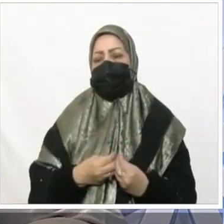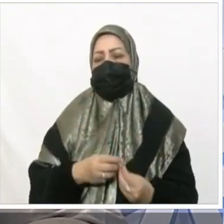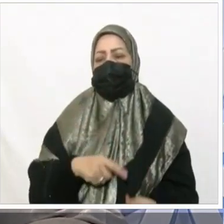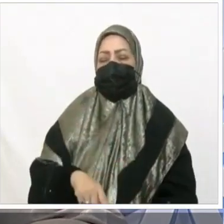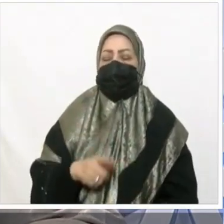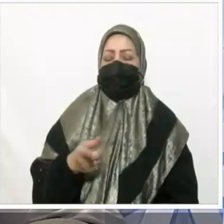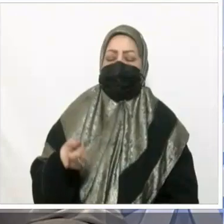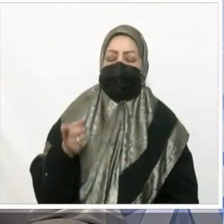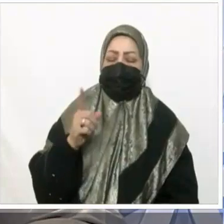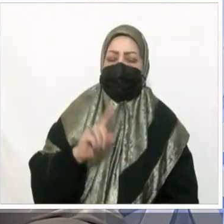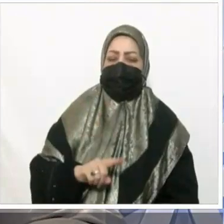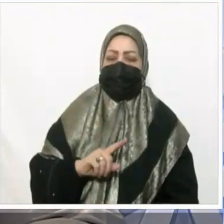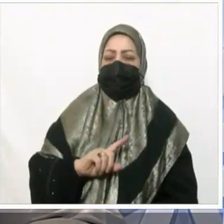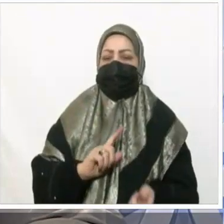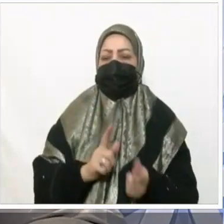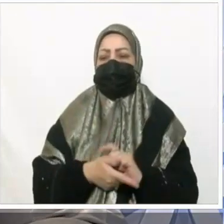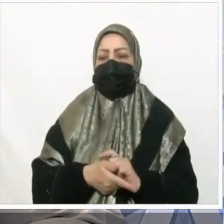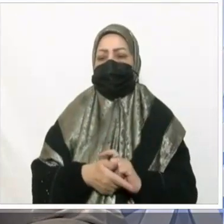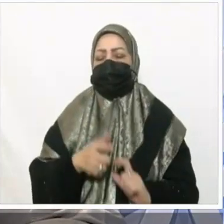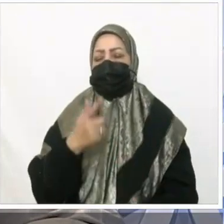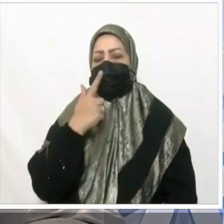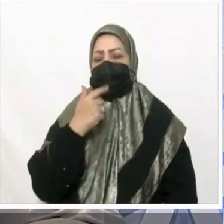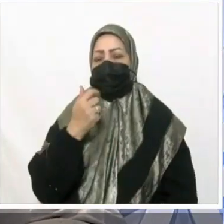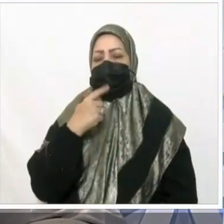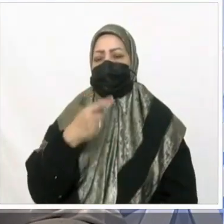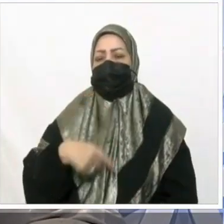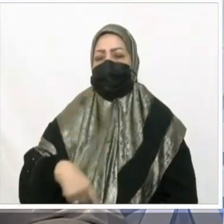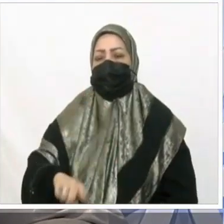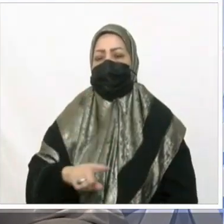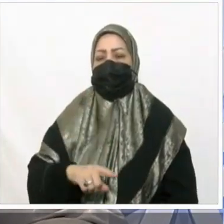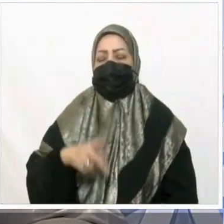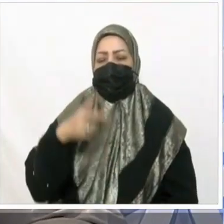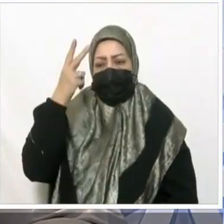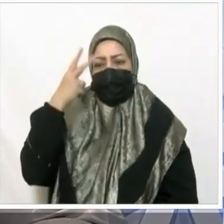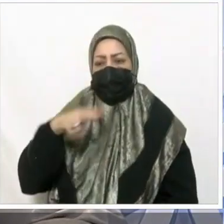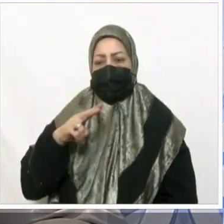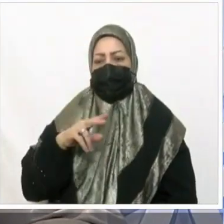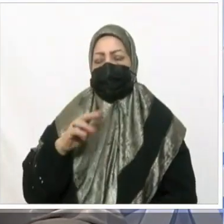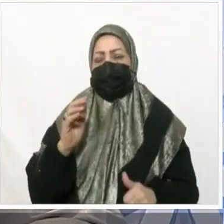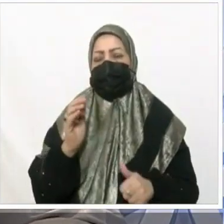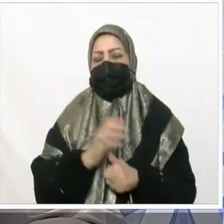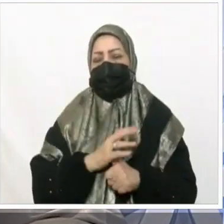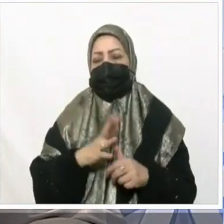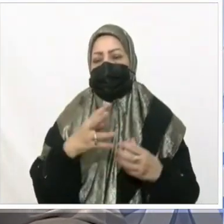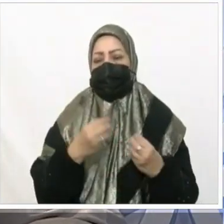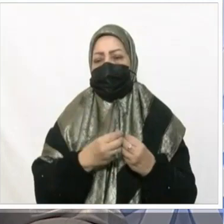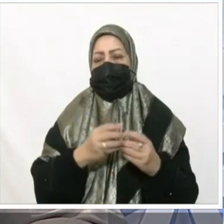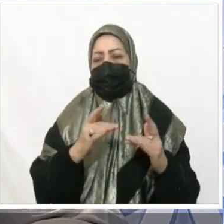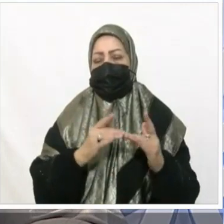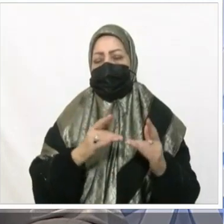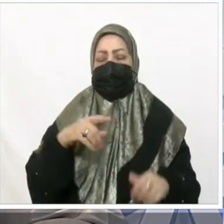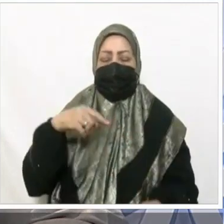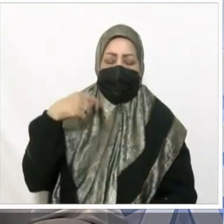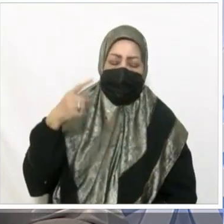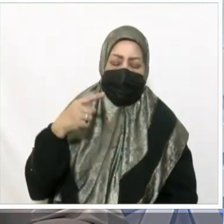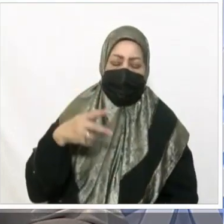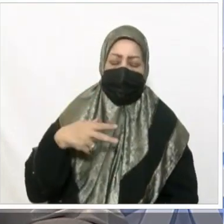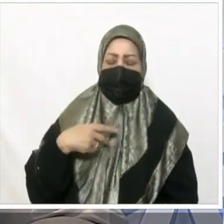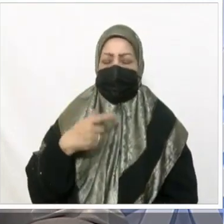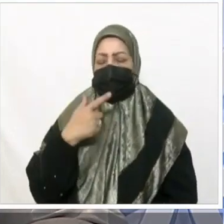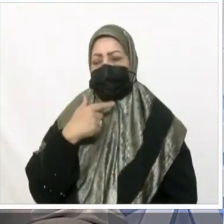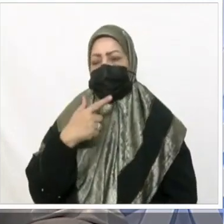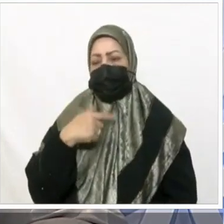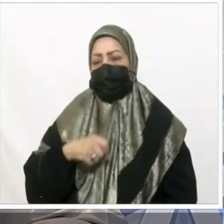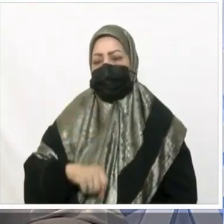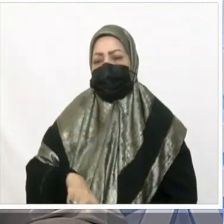المرأة الحائض يجوز لها مس المصحف إذا كانت معلمة أو متعلمة، هذا